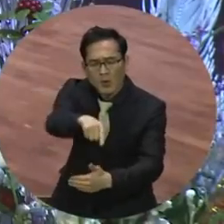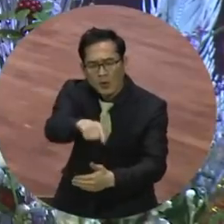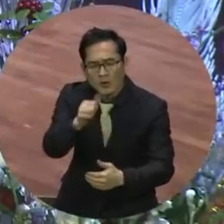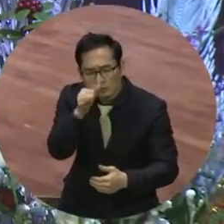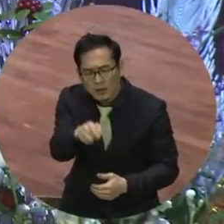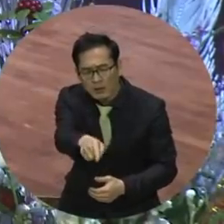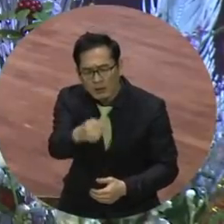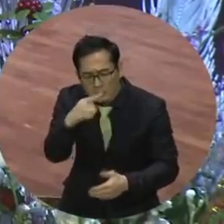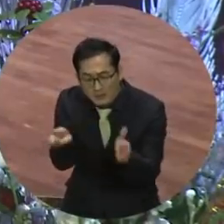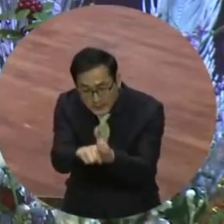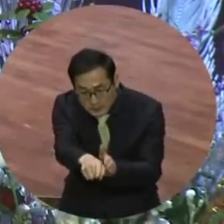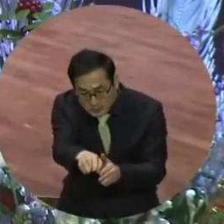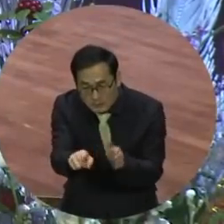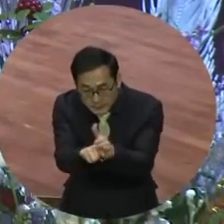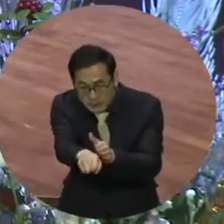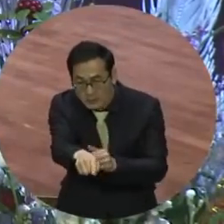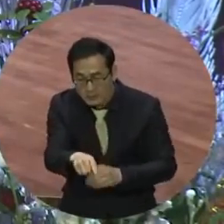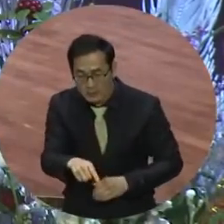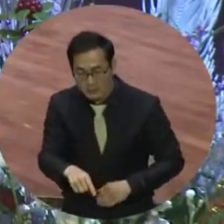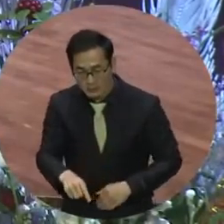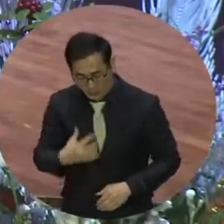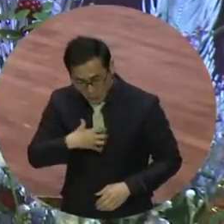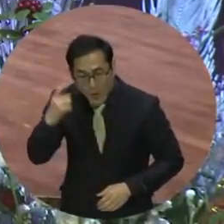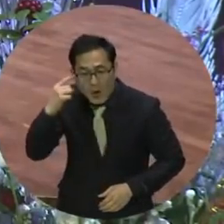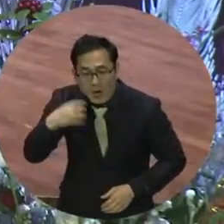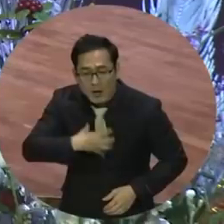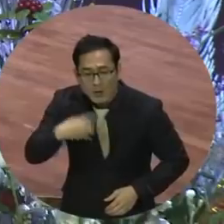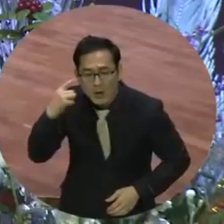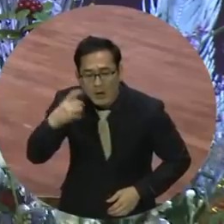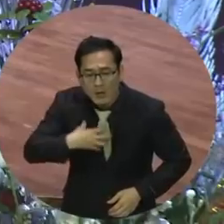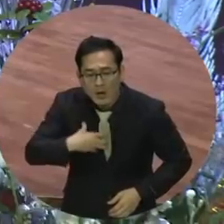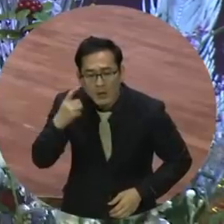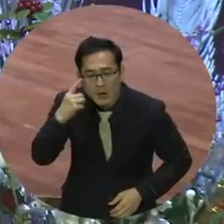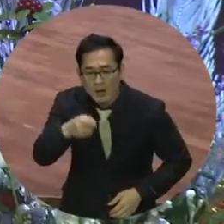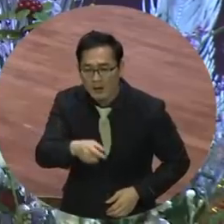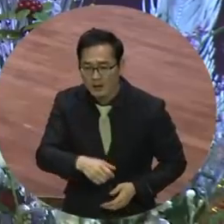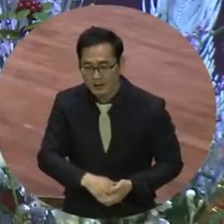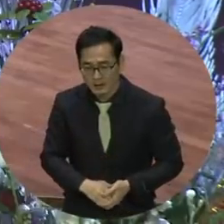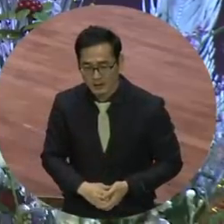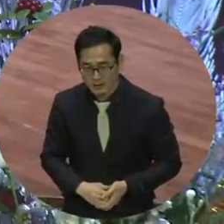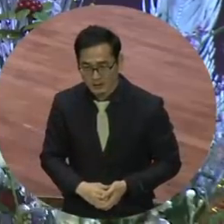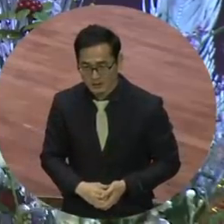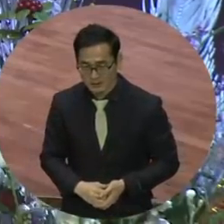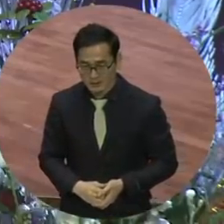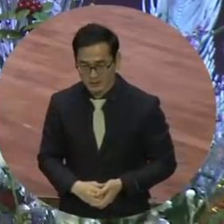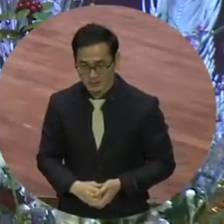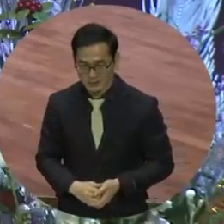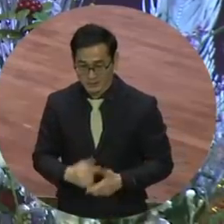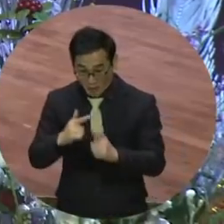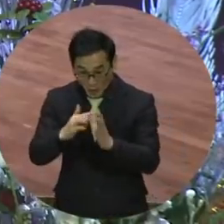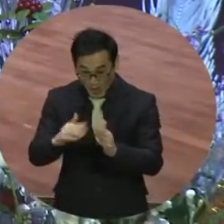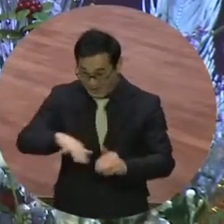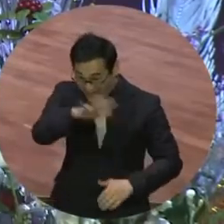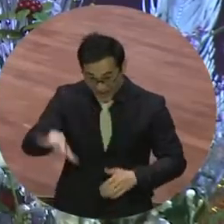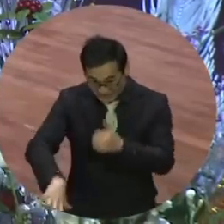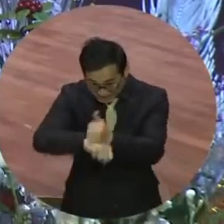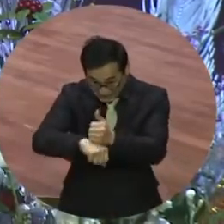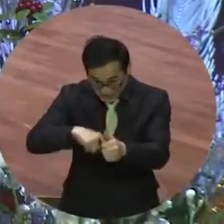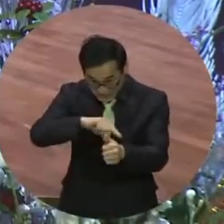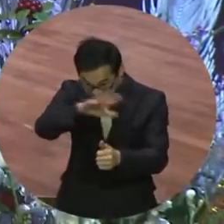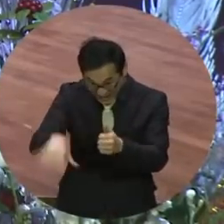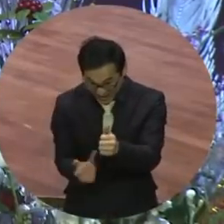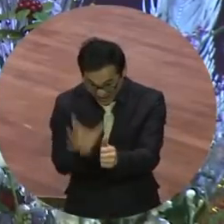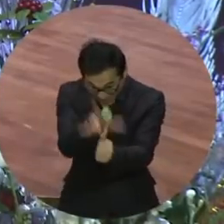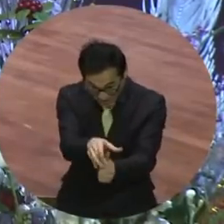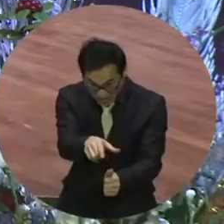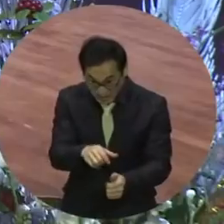왜 근심하냐 걱정하냐. 네가 뭐 교회 주인이냐. 네가 뭐 교회 주인 네가 뭐 교회를 마음대로 네가 뭐 네 때문에